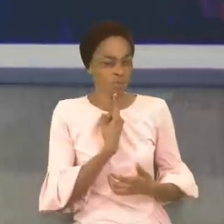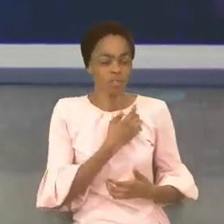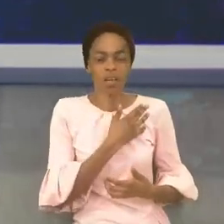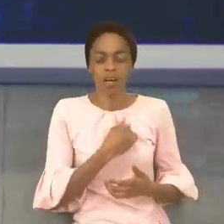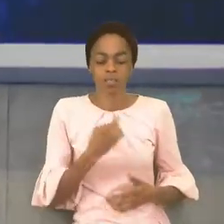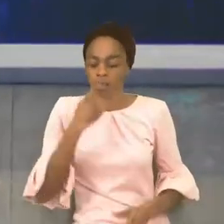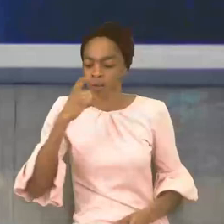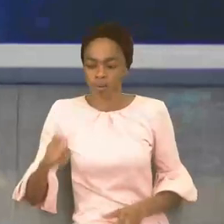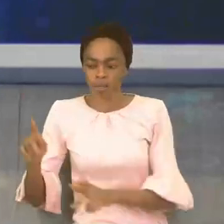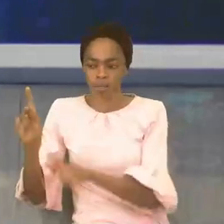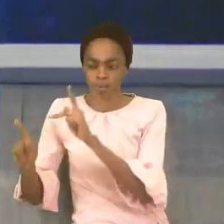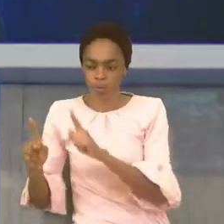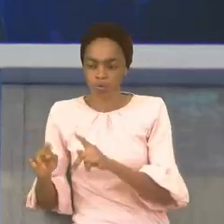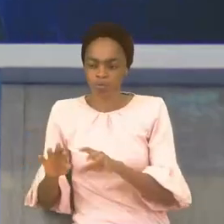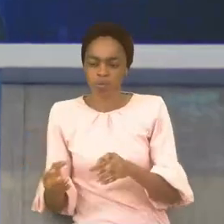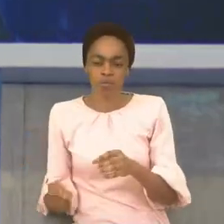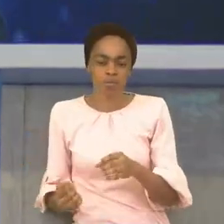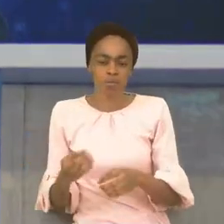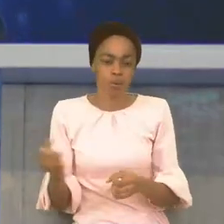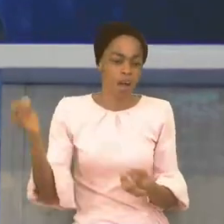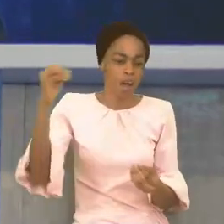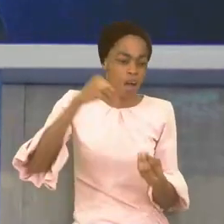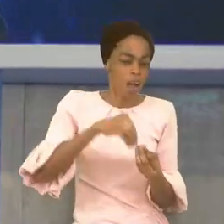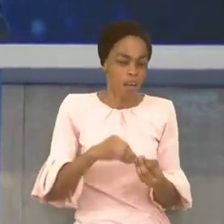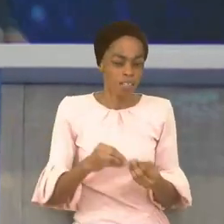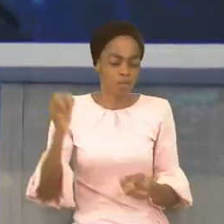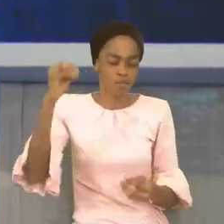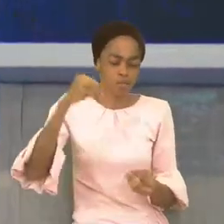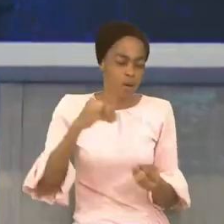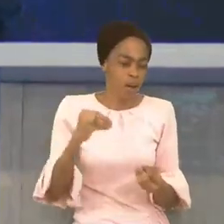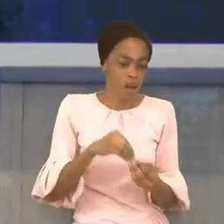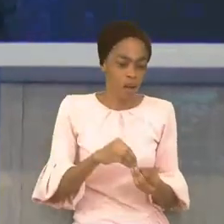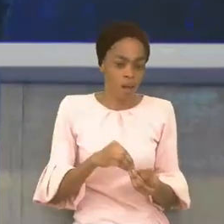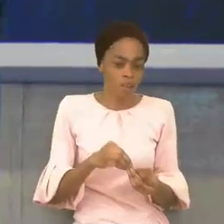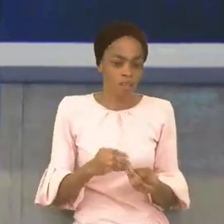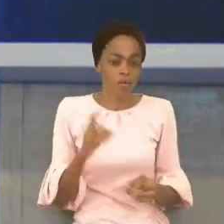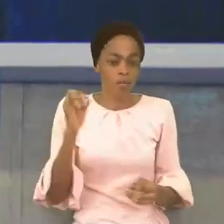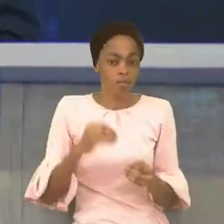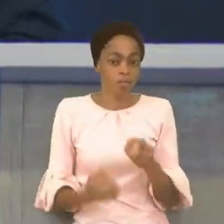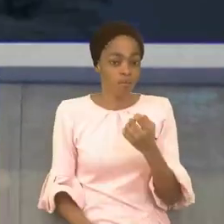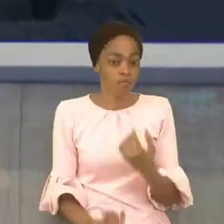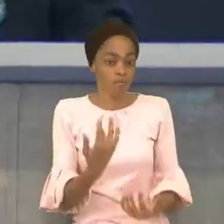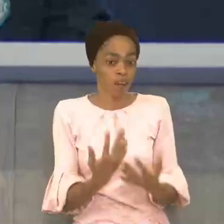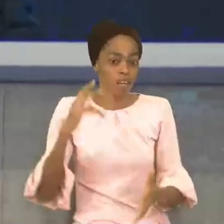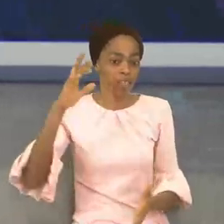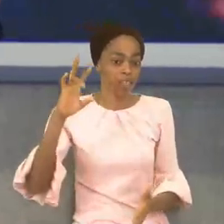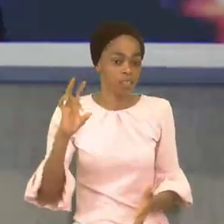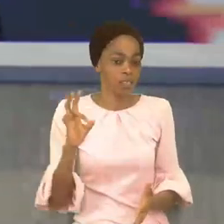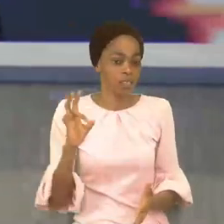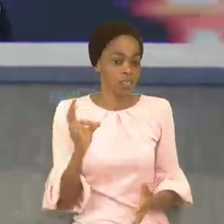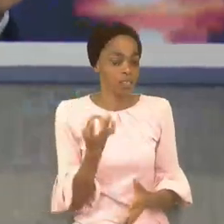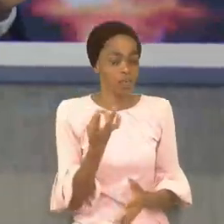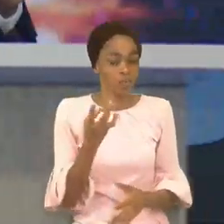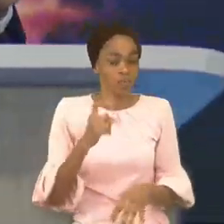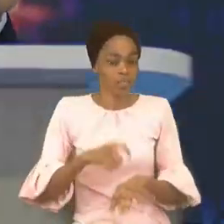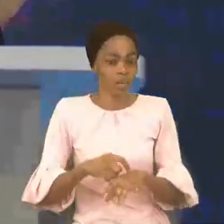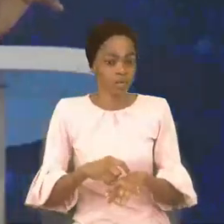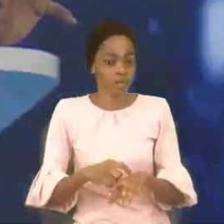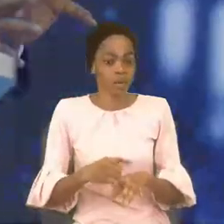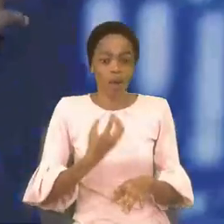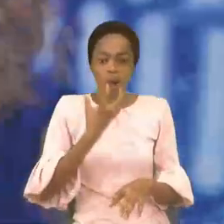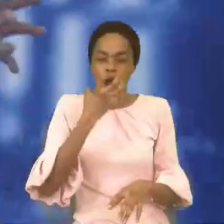ses gens de chauffer la fournaise, le feu, 7 fois plus chaude.